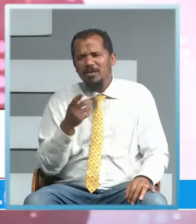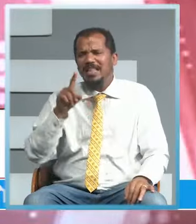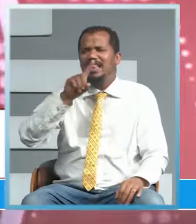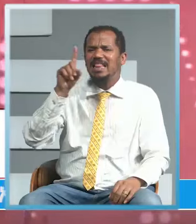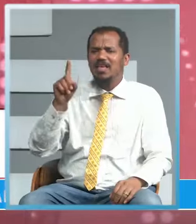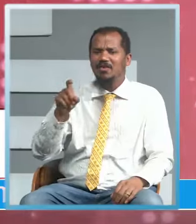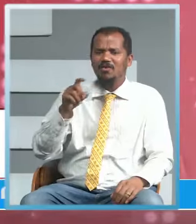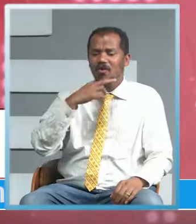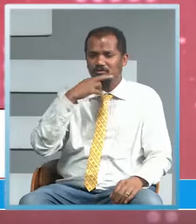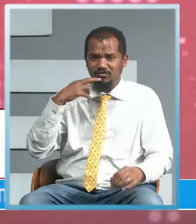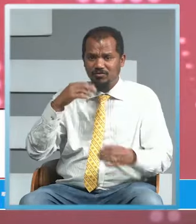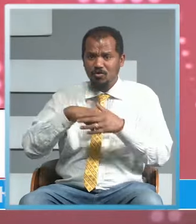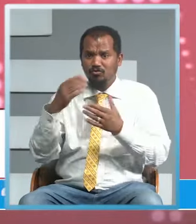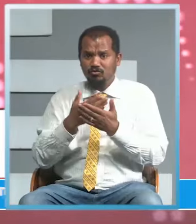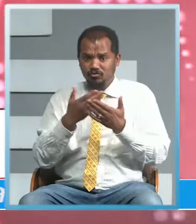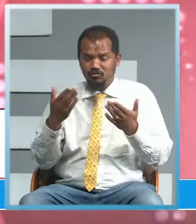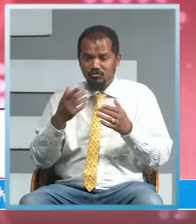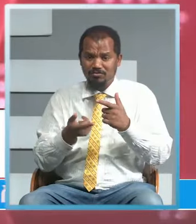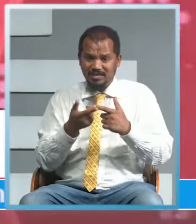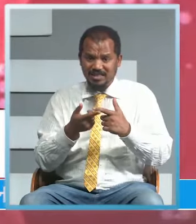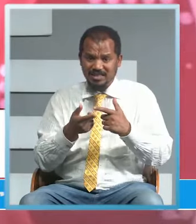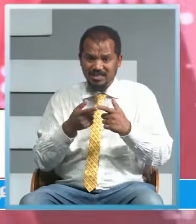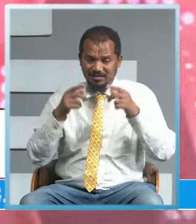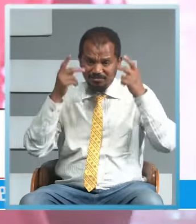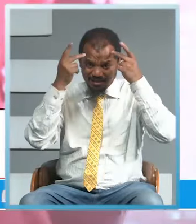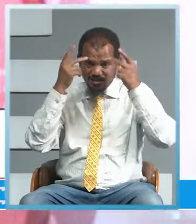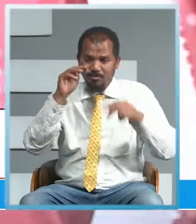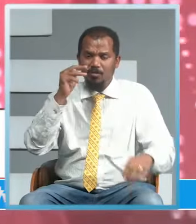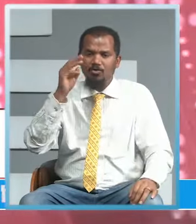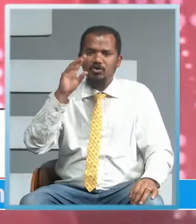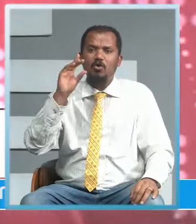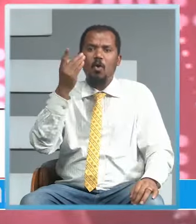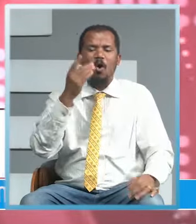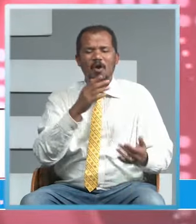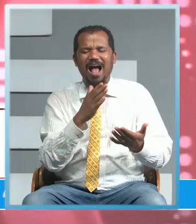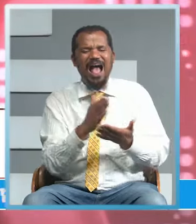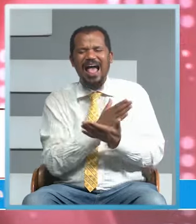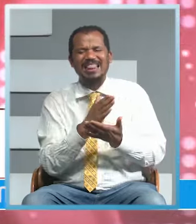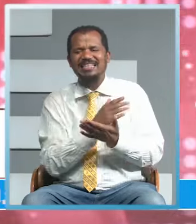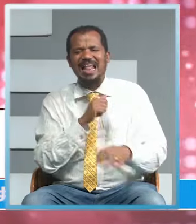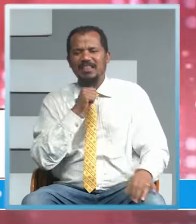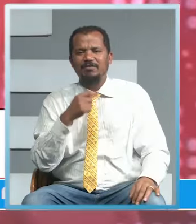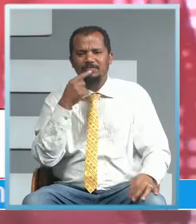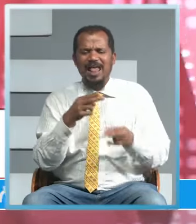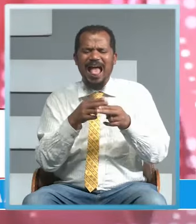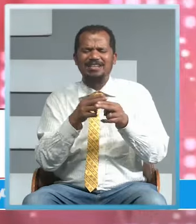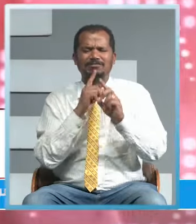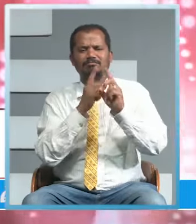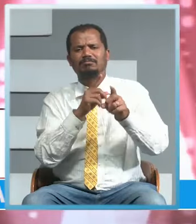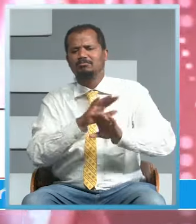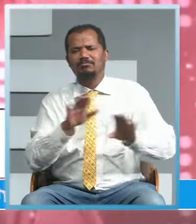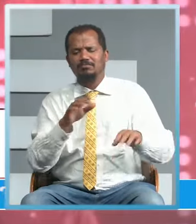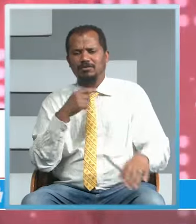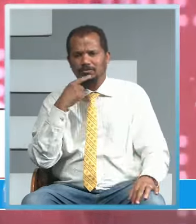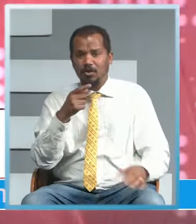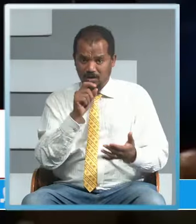እንደሆን የተጠየቁት የሩሲያው የውጭ ጉዳይ ምክትል ሚኒስትር ሞስኮ አትሳተፍም የሚል አጭር